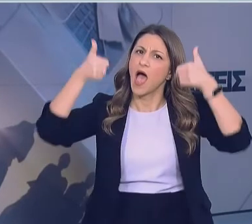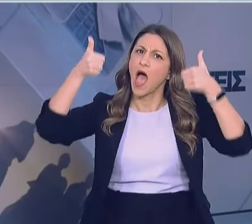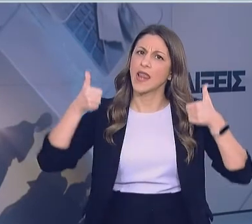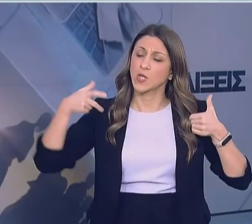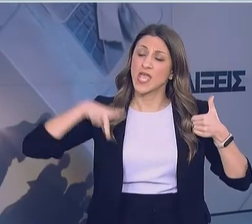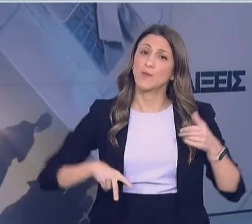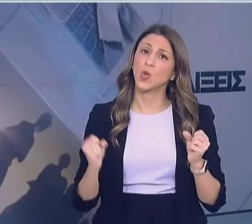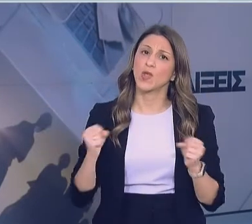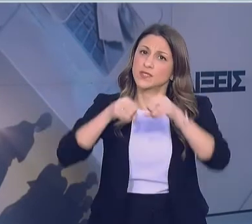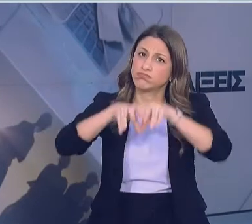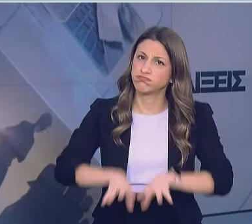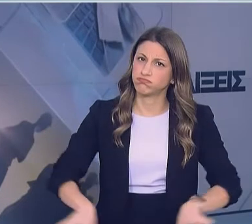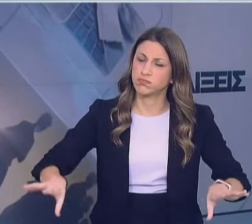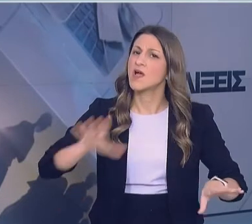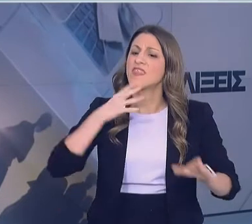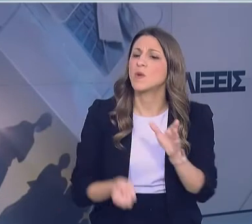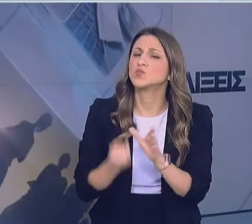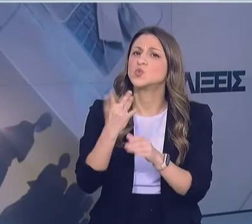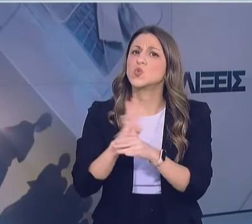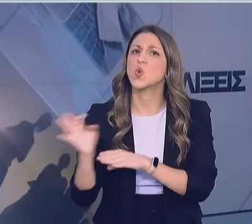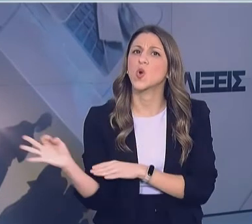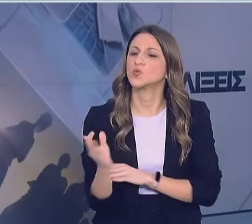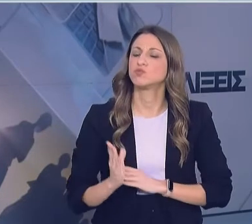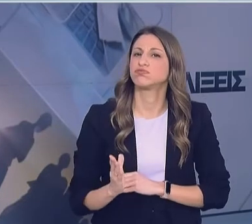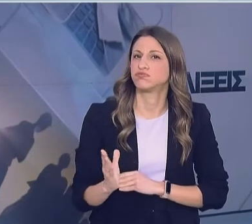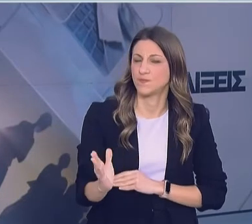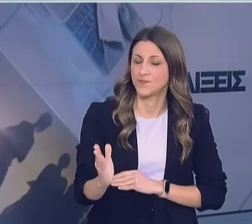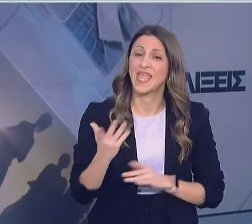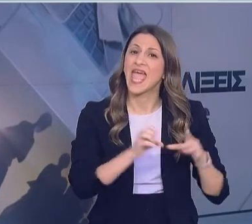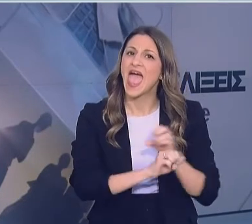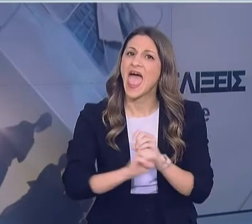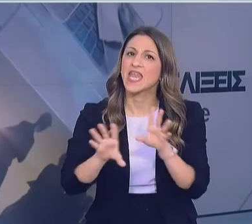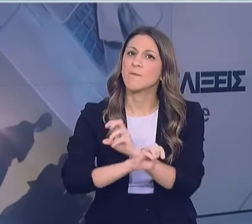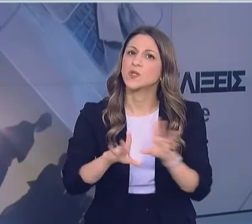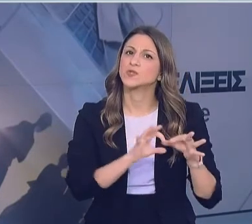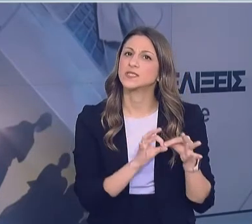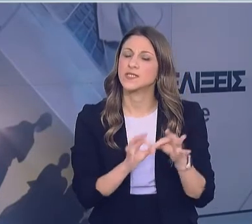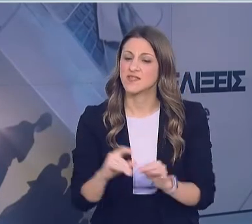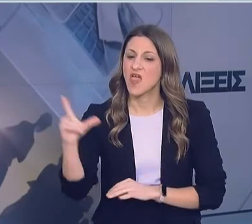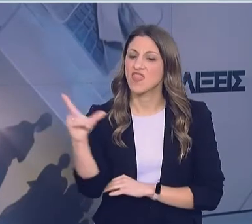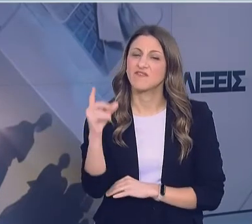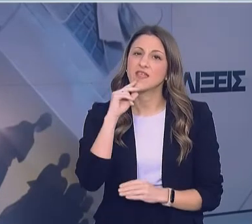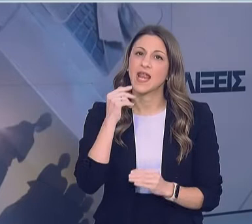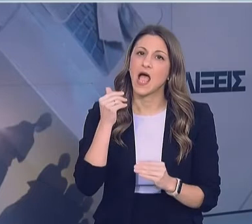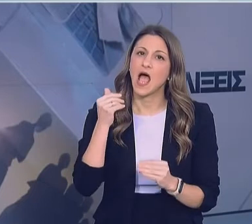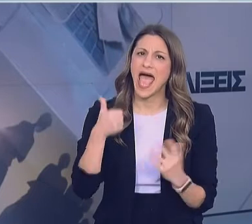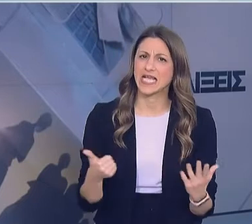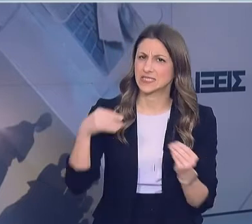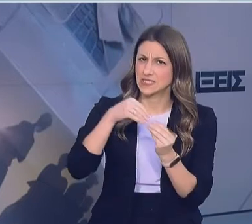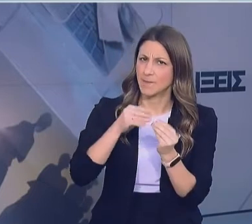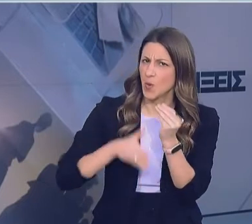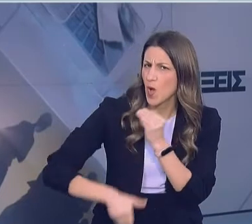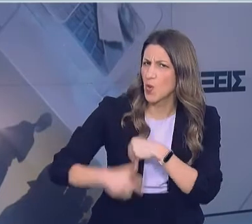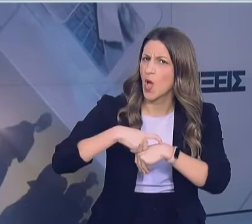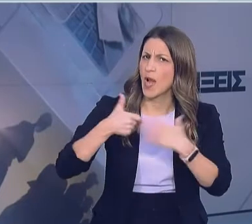Υγείας για τις εξελίξεις σχετικά με τον νέο κορονοϊό. Η ενημέρωση θα συνεχιστεί κανονικά από τη Δευτέρα 6 Απριλίου. Το λόγο έχει ο